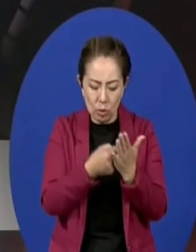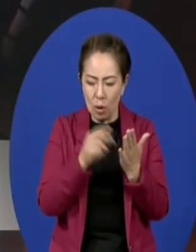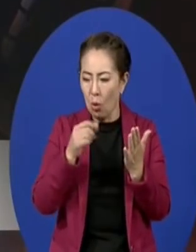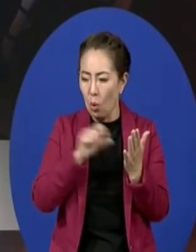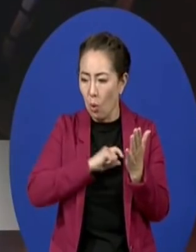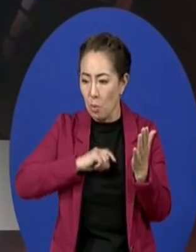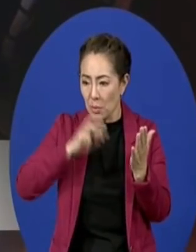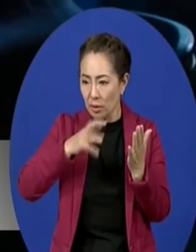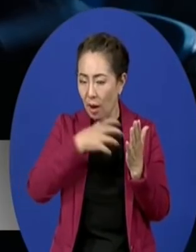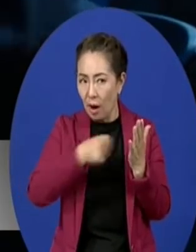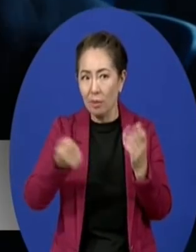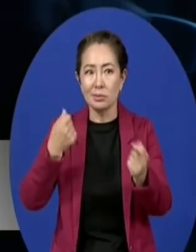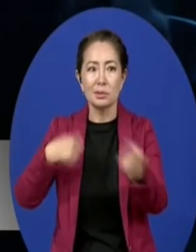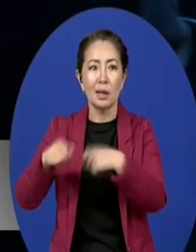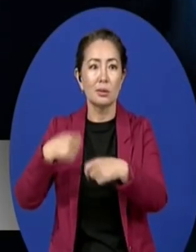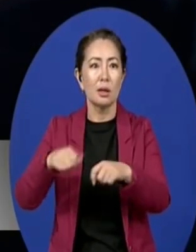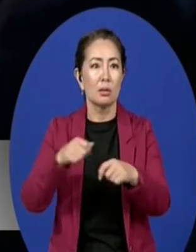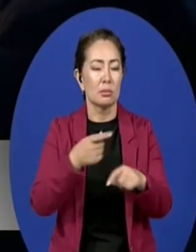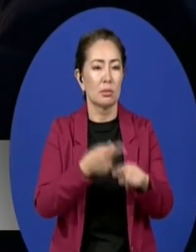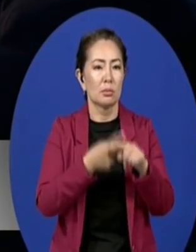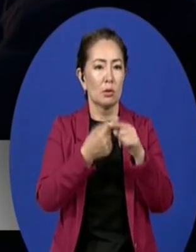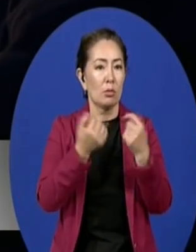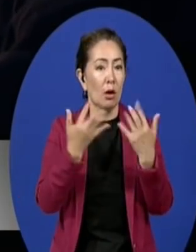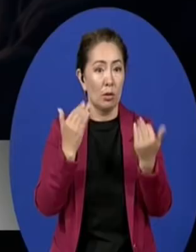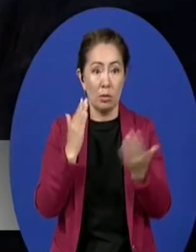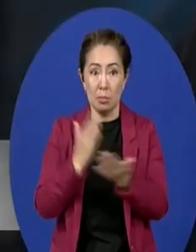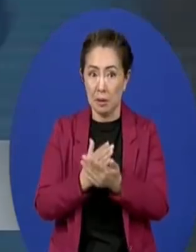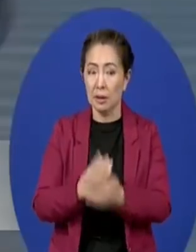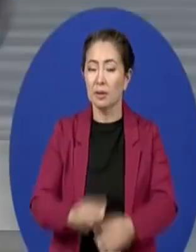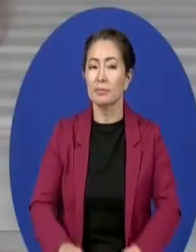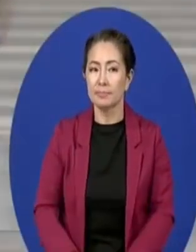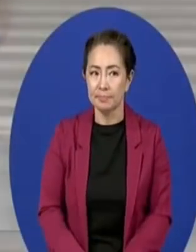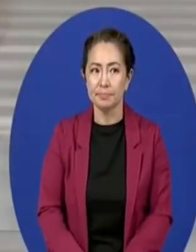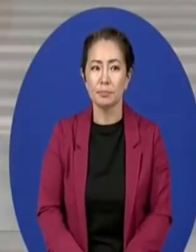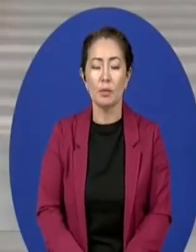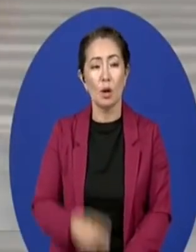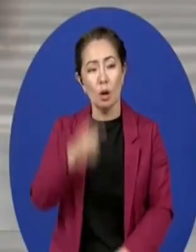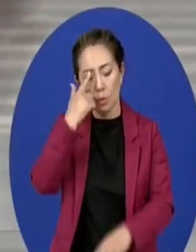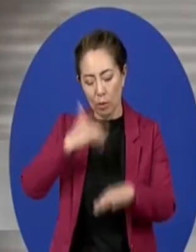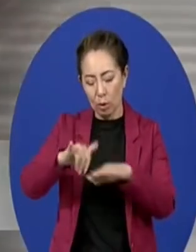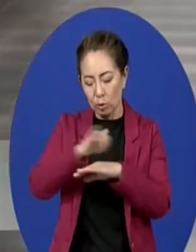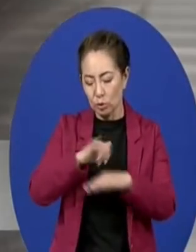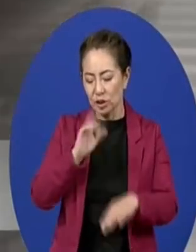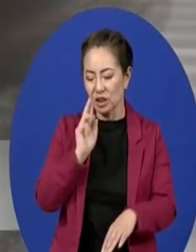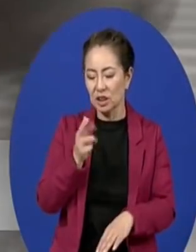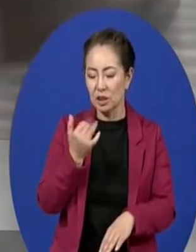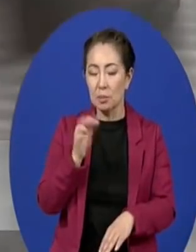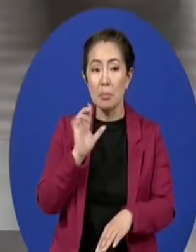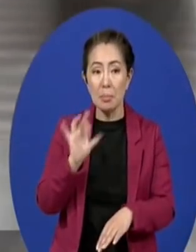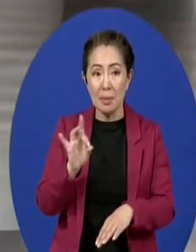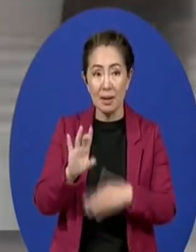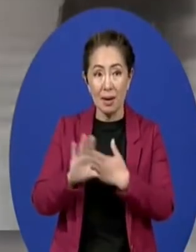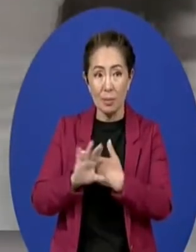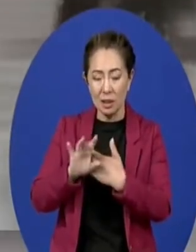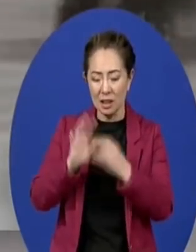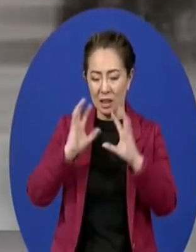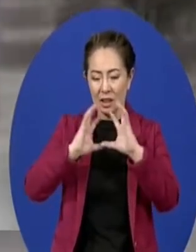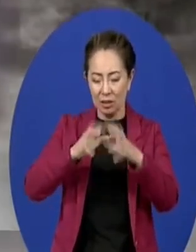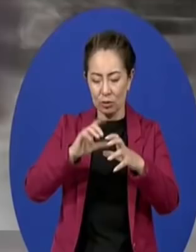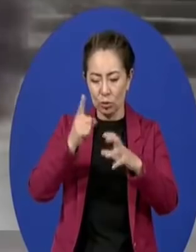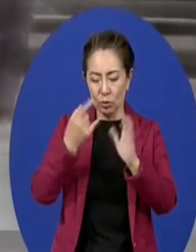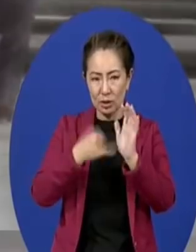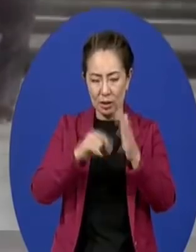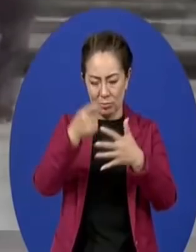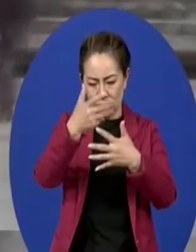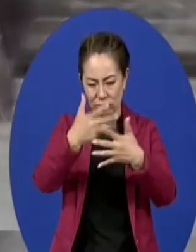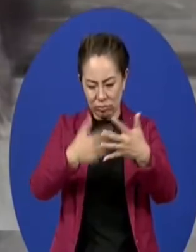мэдээллийг авч цааш худалдсан тохиолдлууд олон гарсан байна. Монгол Улс кибер аюулгүй байдлын индексээр дэлхийн 160 гаруй орноос